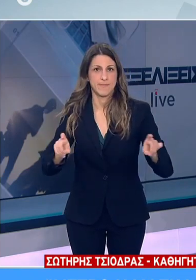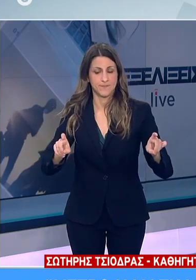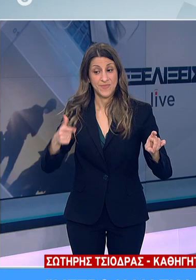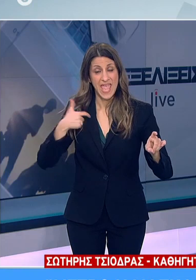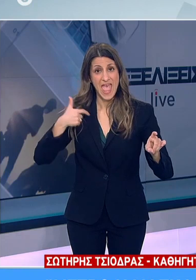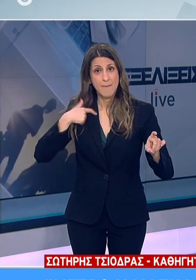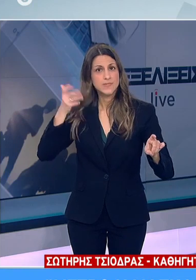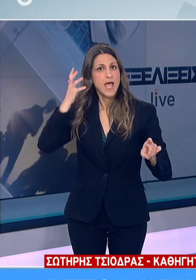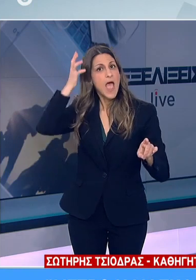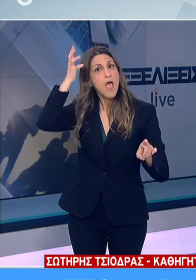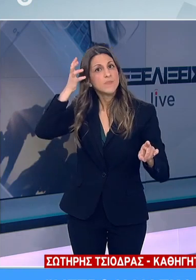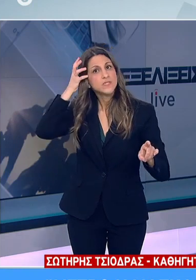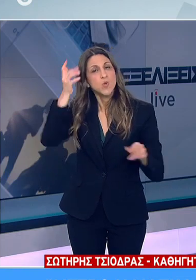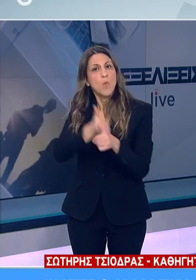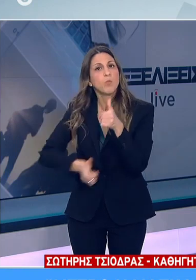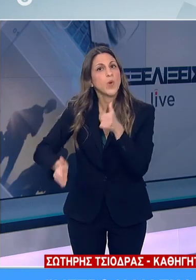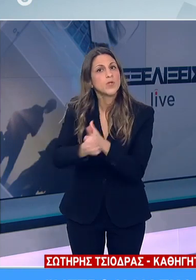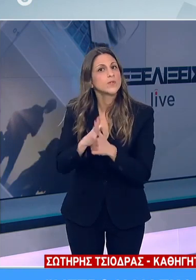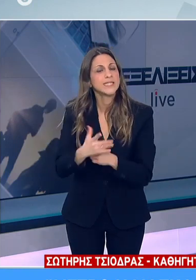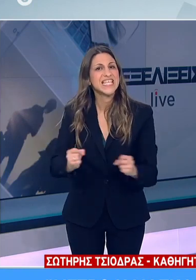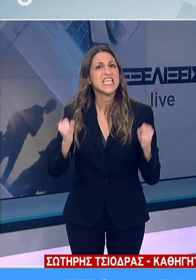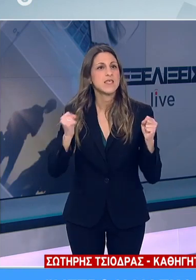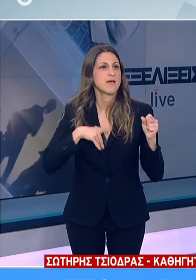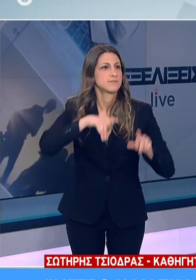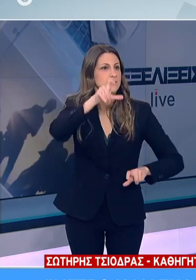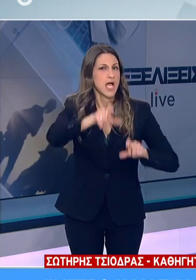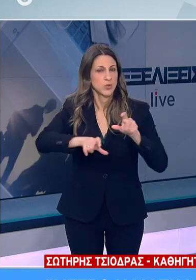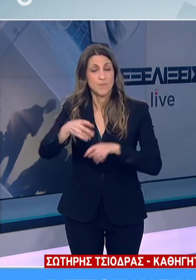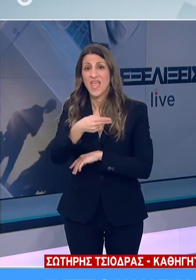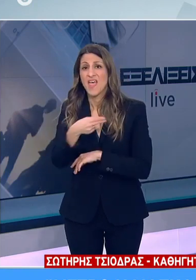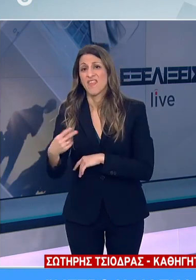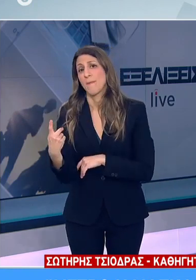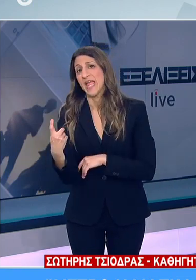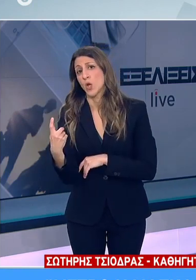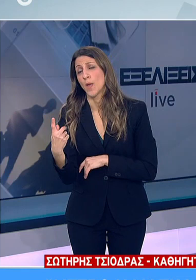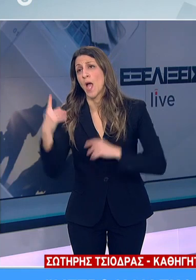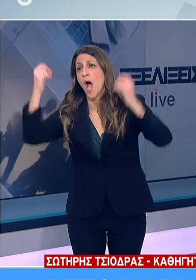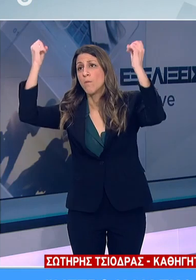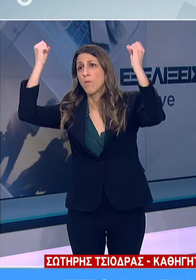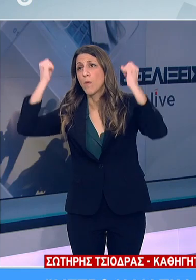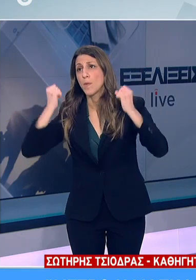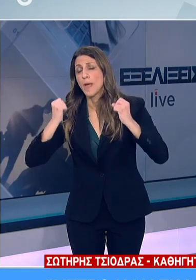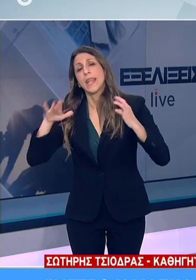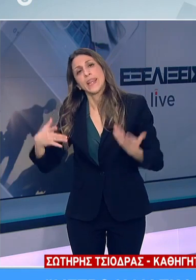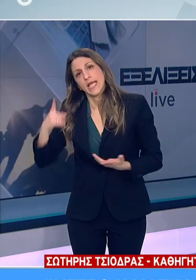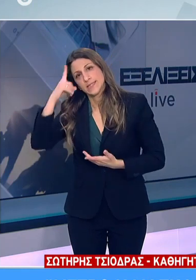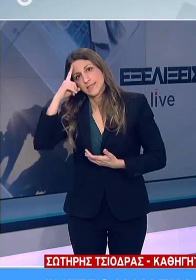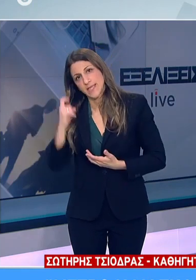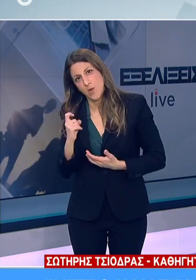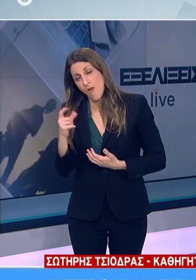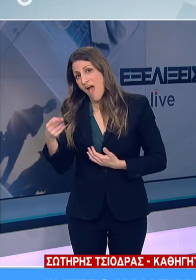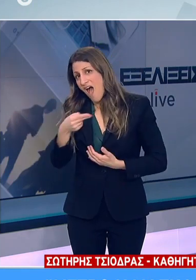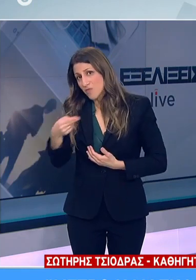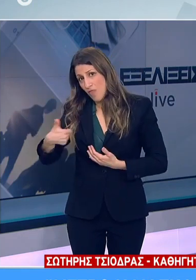δημόσια υγεία. Για τα οικονομικά μεγέθη και τις επιπτώσεις της άρσης ή της χαλάρωσης ή της